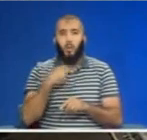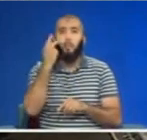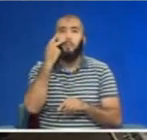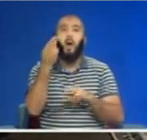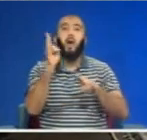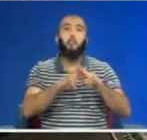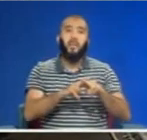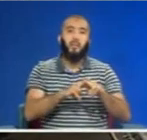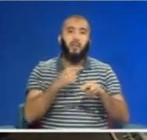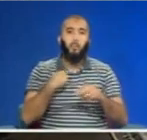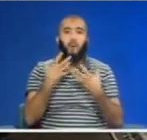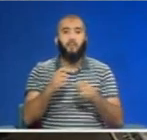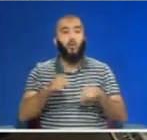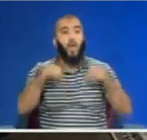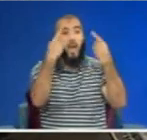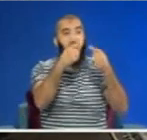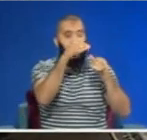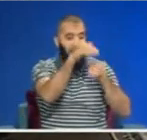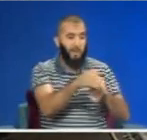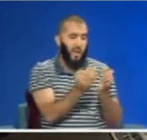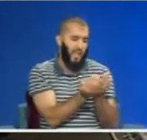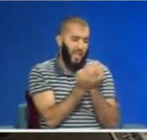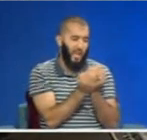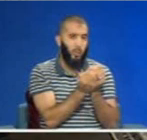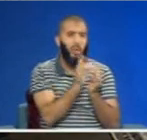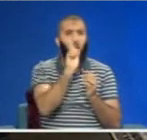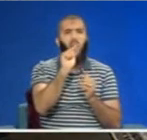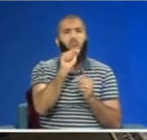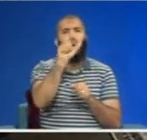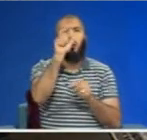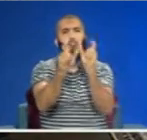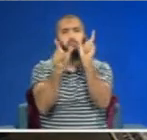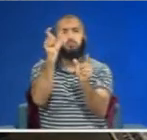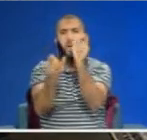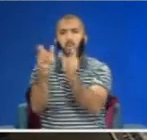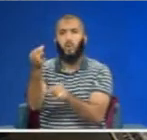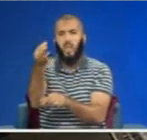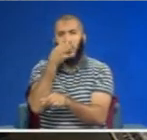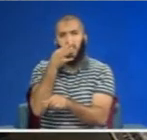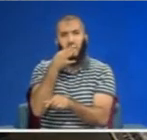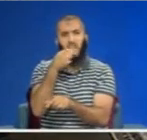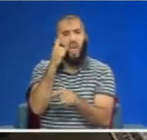ان شاء الله نجاوبك يا بنتي. شكرا شيخنا يعطيك الصحة. بارك فيك يا بنتي. شكرا.